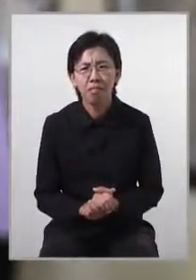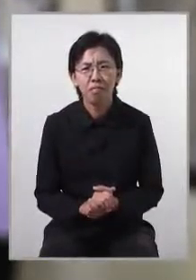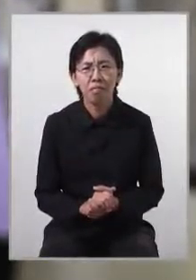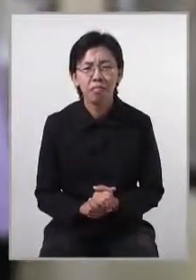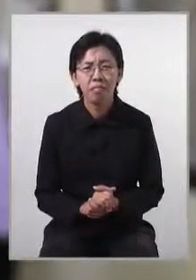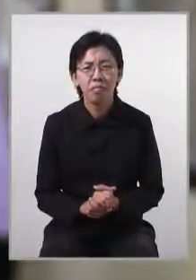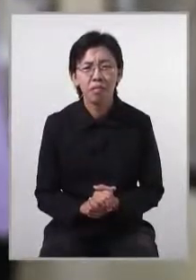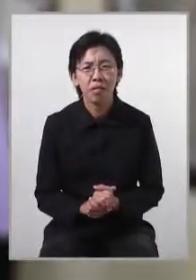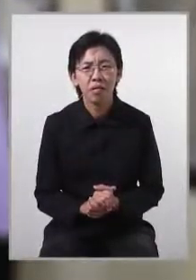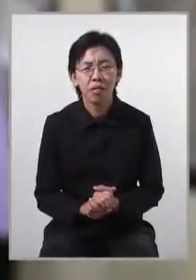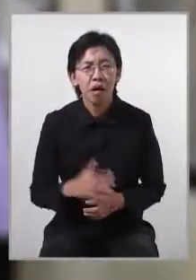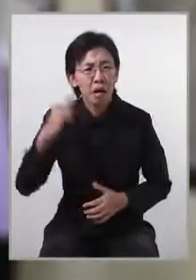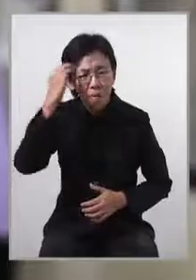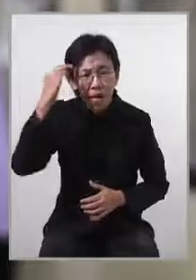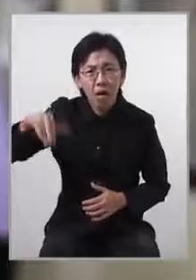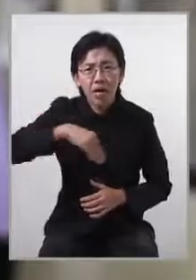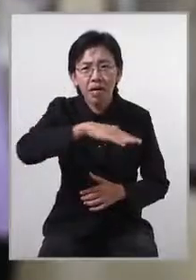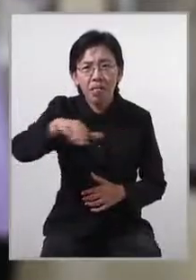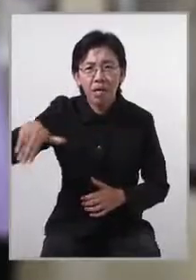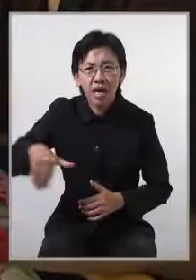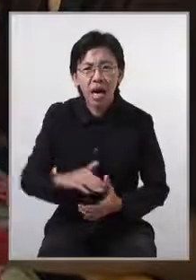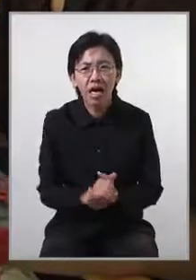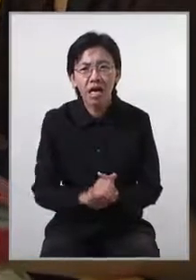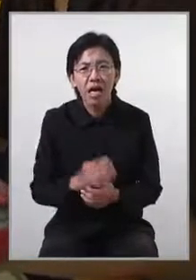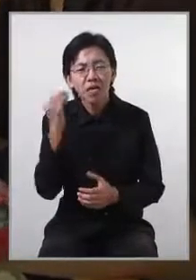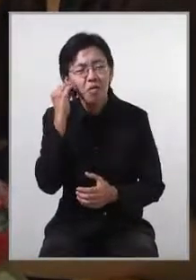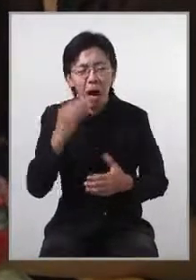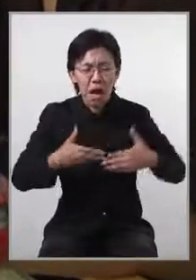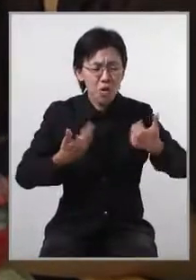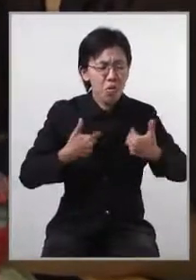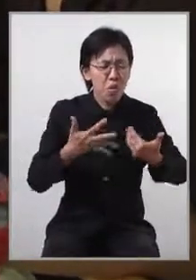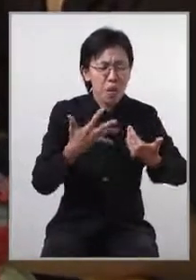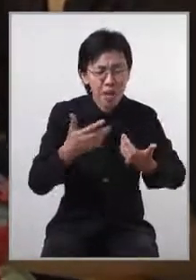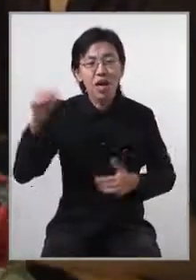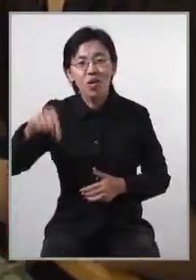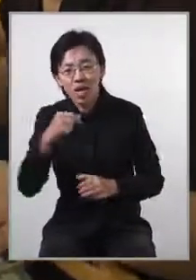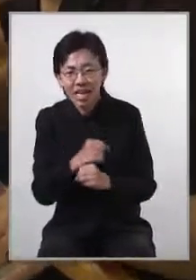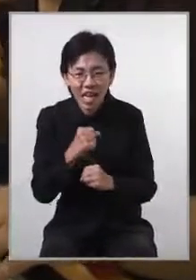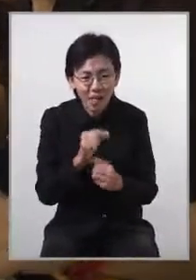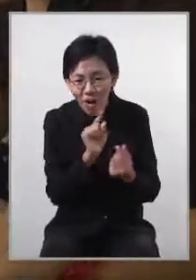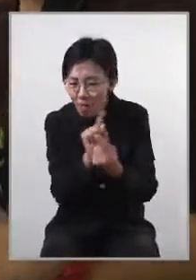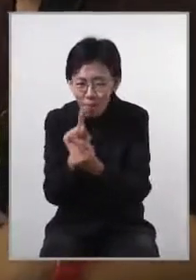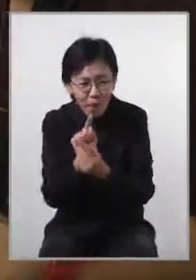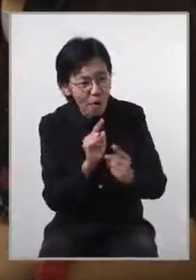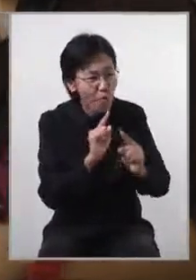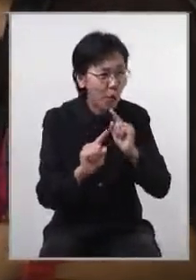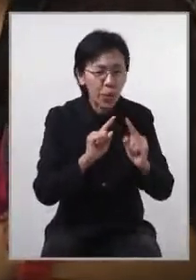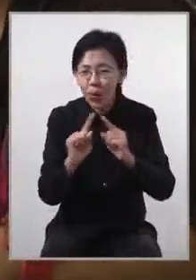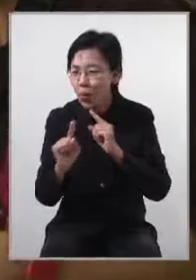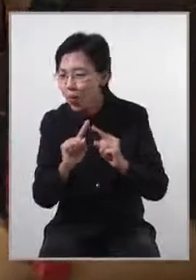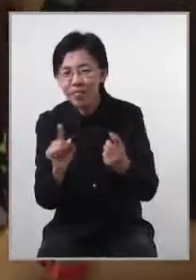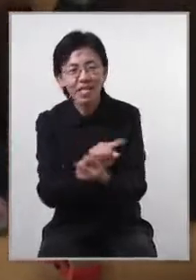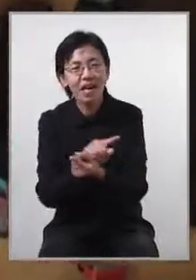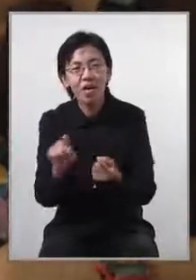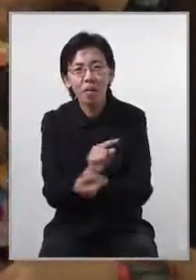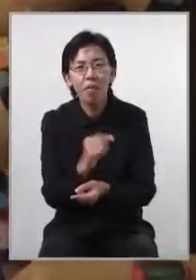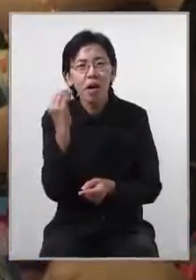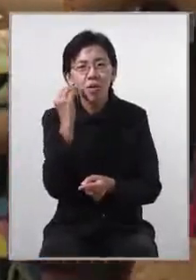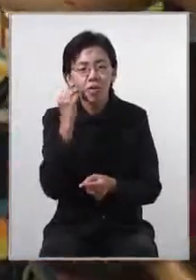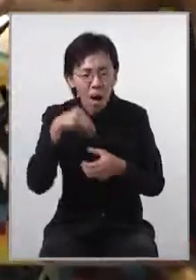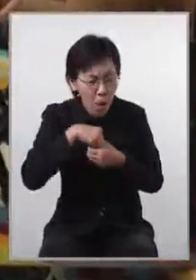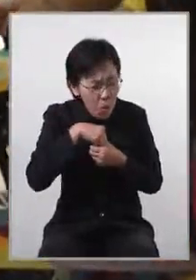กเนี้ยอยู่บ้านเขายังไม่สนุกเข้ามาอยู่ตรงนี ้ เพราะเขามีสังคมของเขา ใช่ใช่ ที่บ้านบางทีเรายังขัดใจ